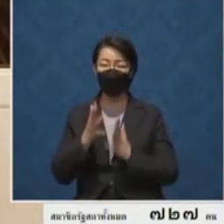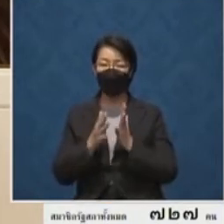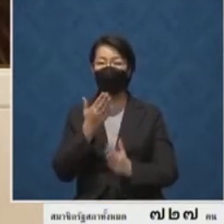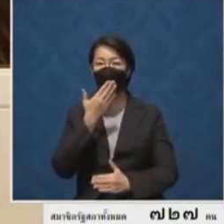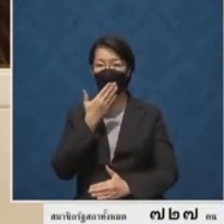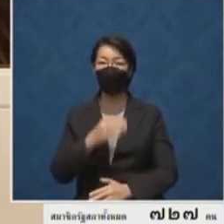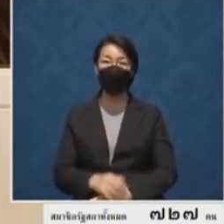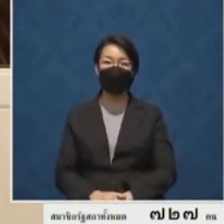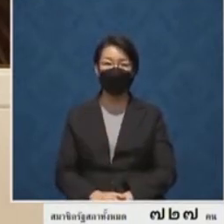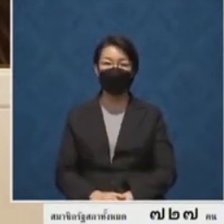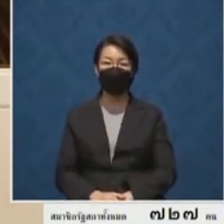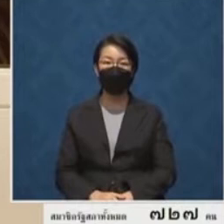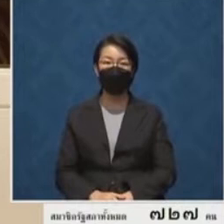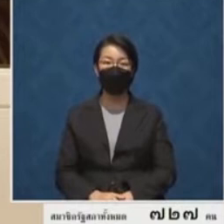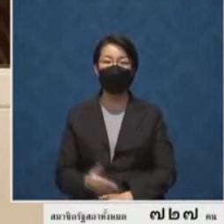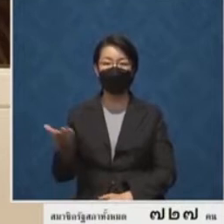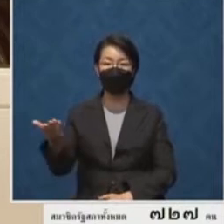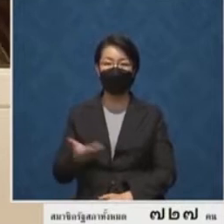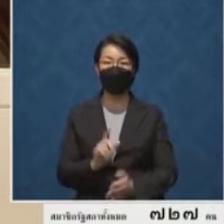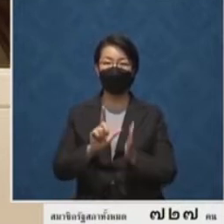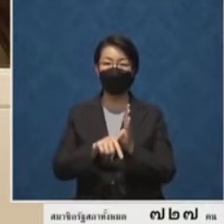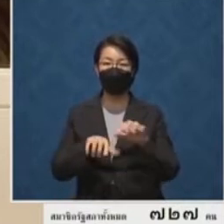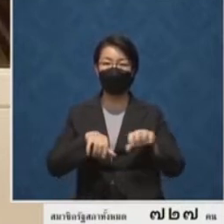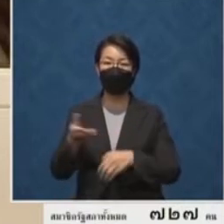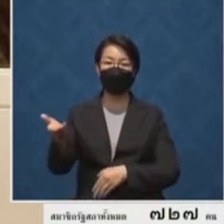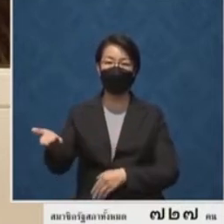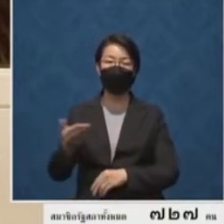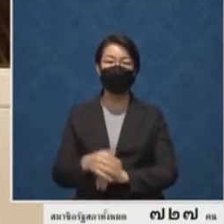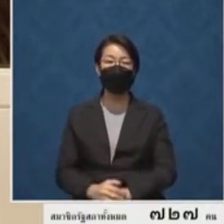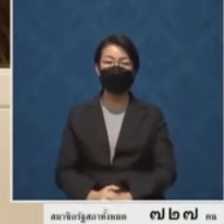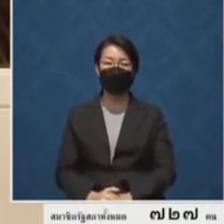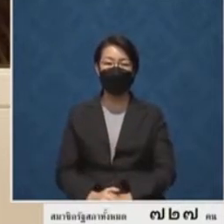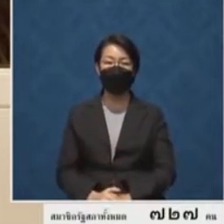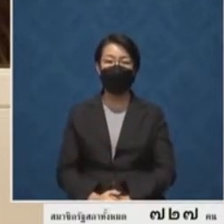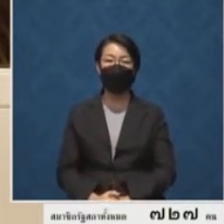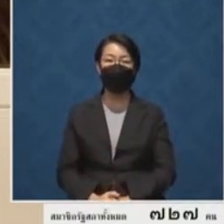ำว่างดออกเสียงขอเชิญเลขาธิการดำเนินการครับ